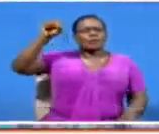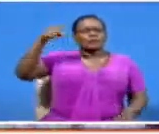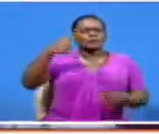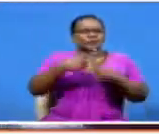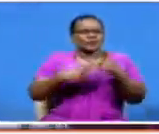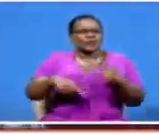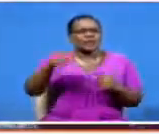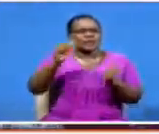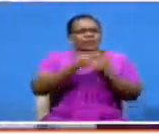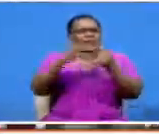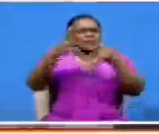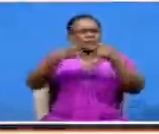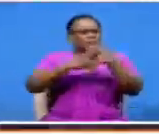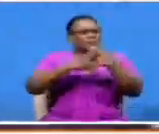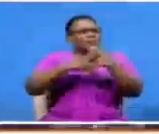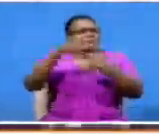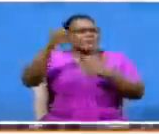mwaka